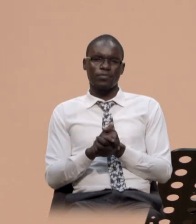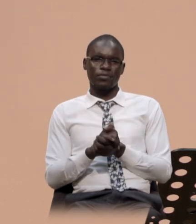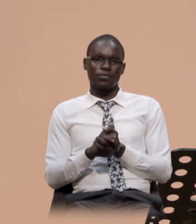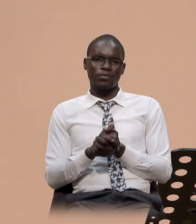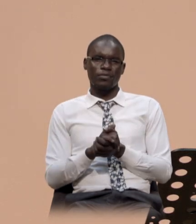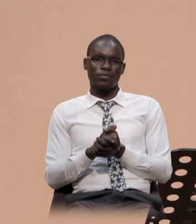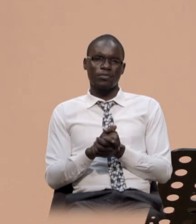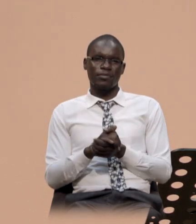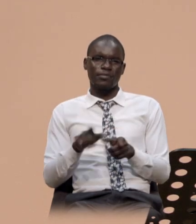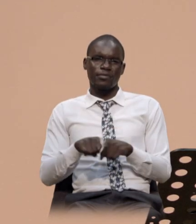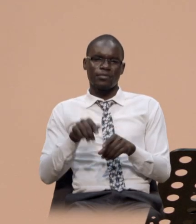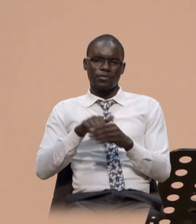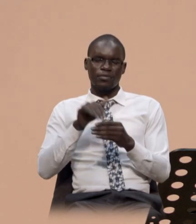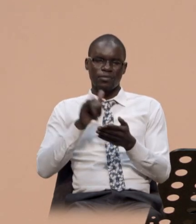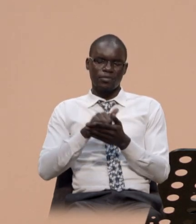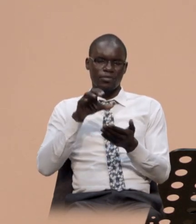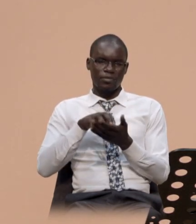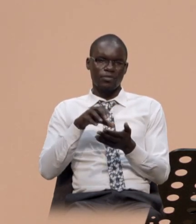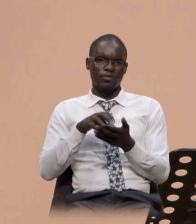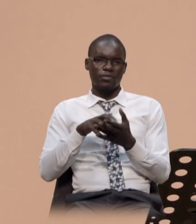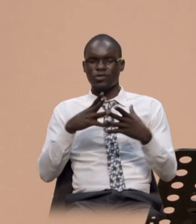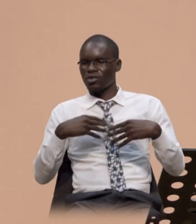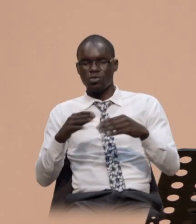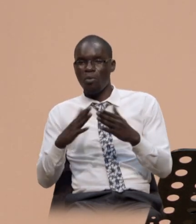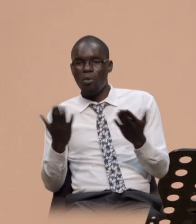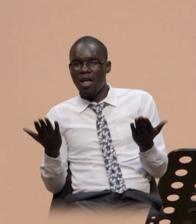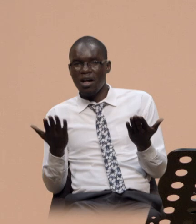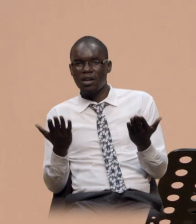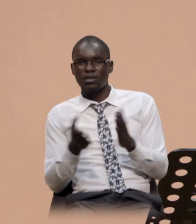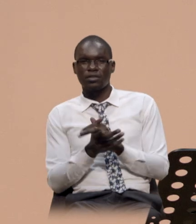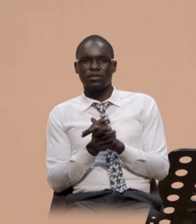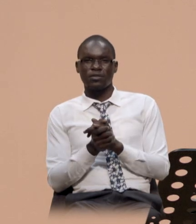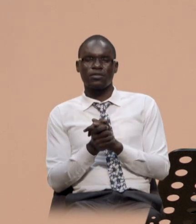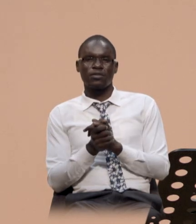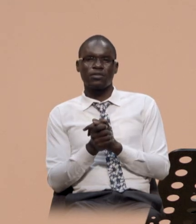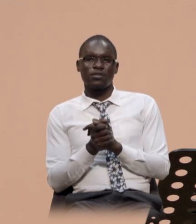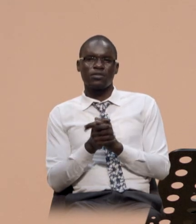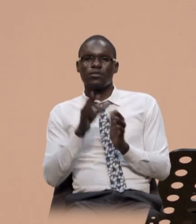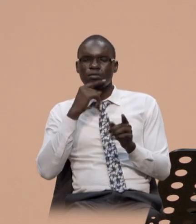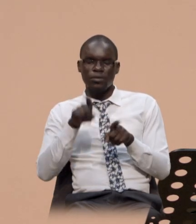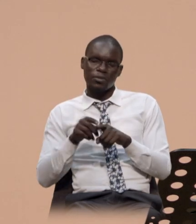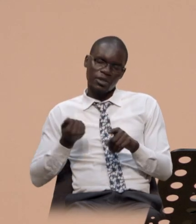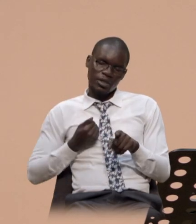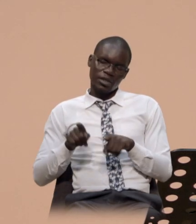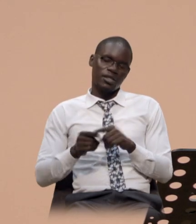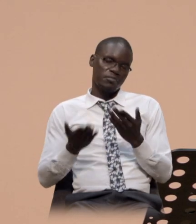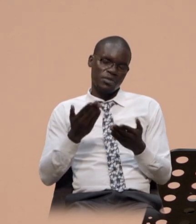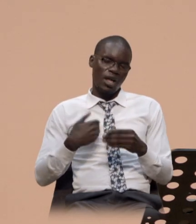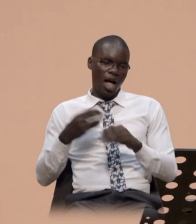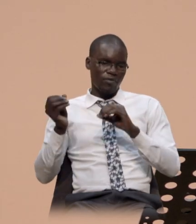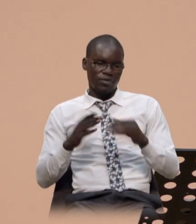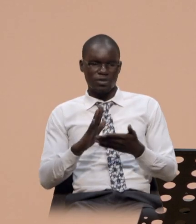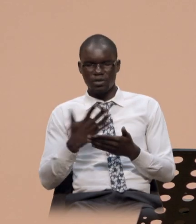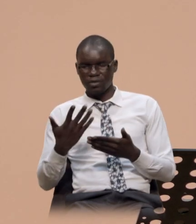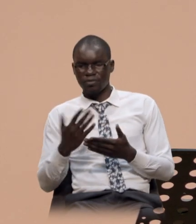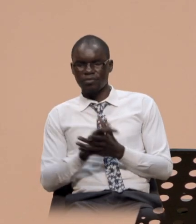nao. Na katika hali hiyo hawezi enda kokote pale. Ndugu zangu na dada zangu, waweza kuwa umepoteza vitu. Hivi